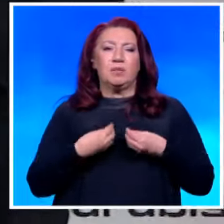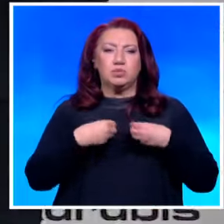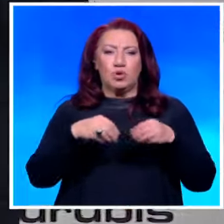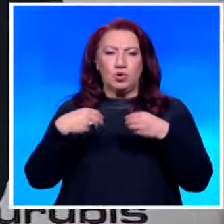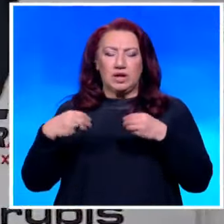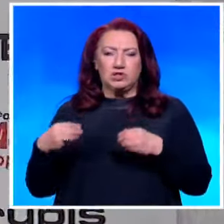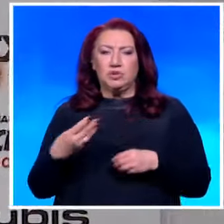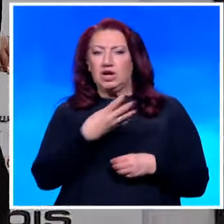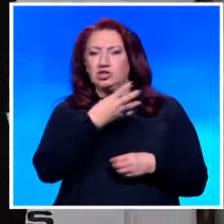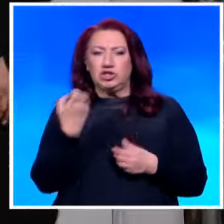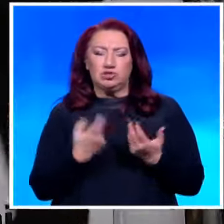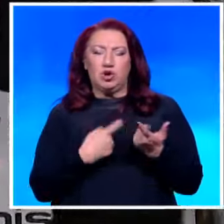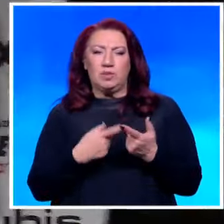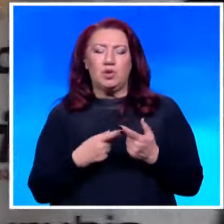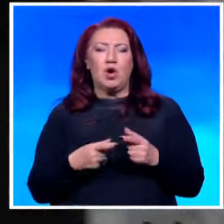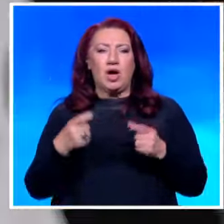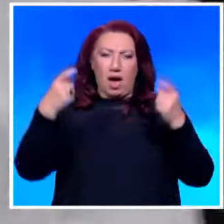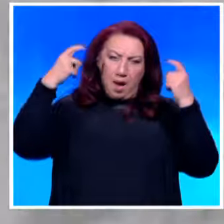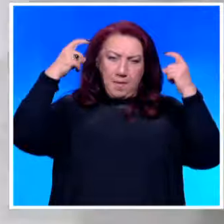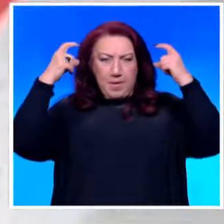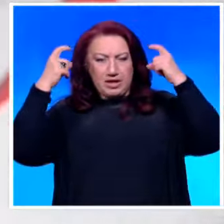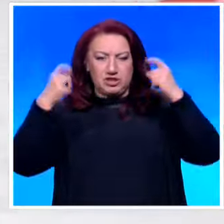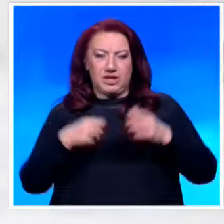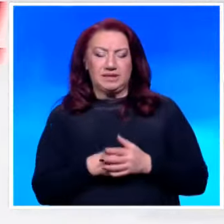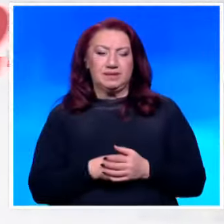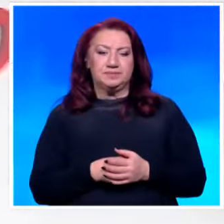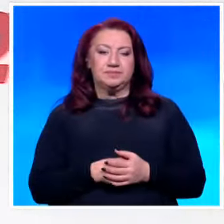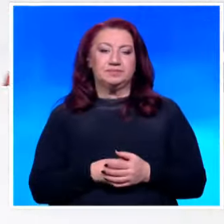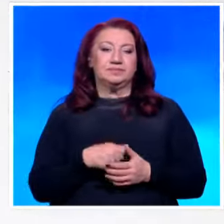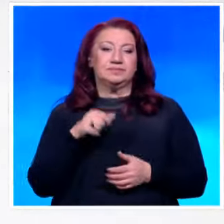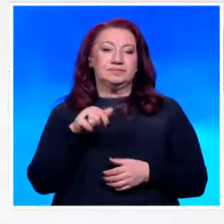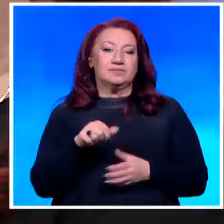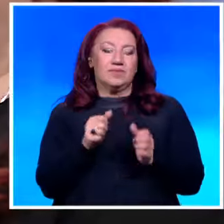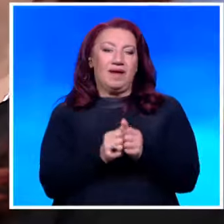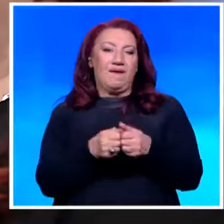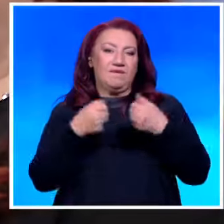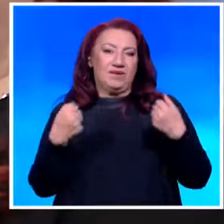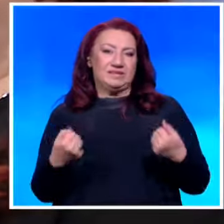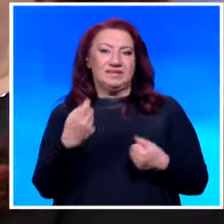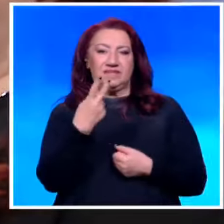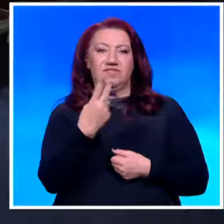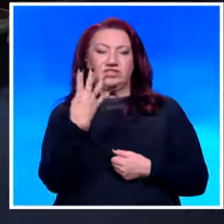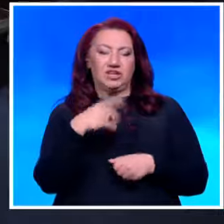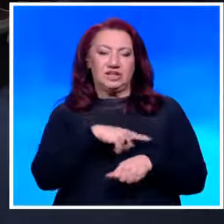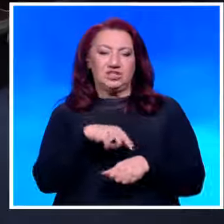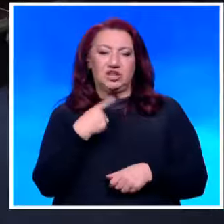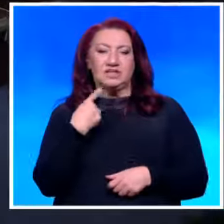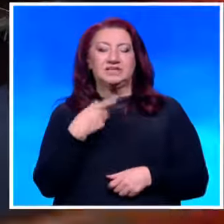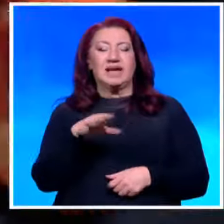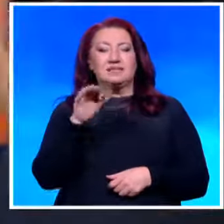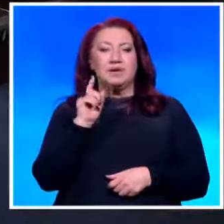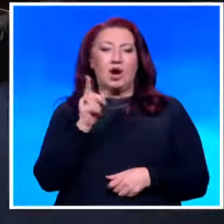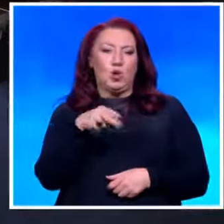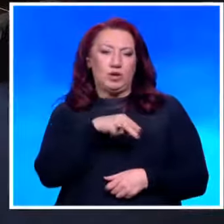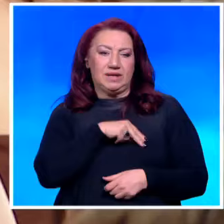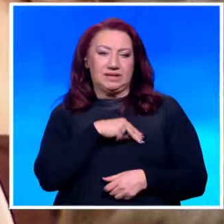плюшени мечета. За 21-ва поредна година вестник 24 часа отличава кой да бъде награден за добро дело. Клуба на